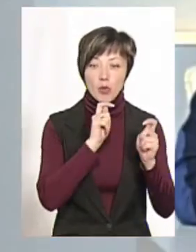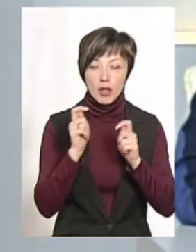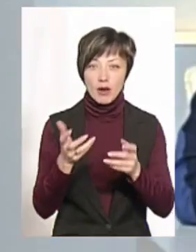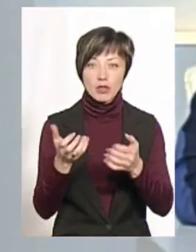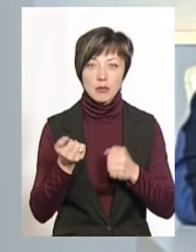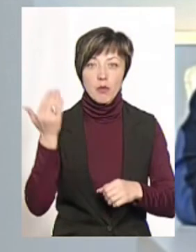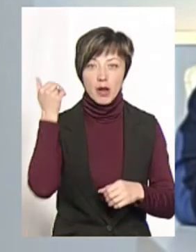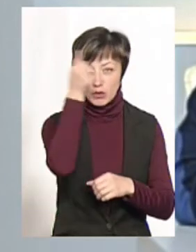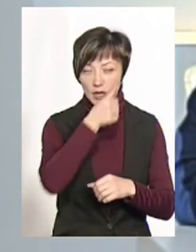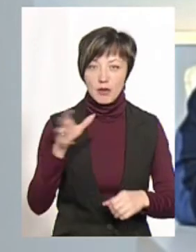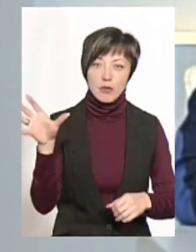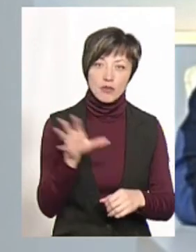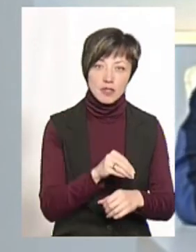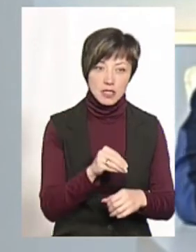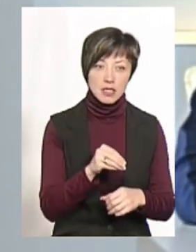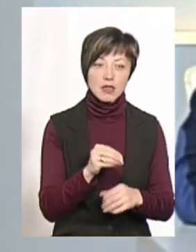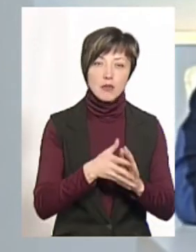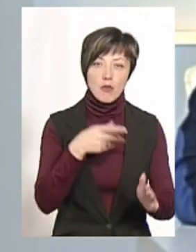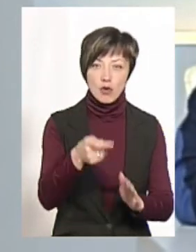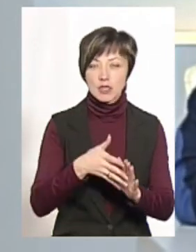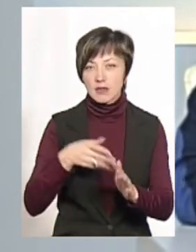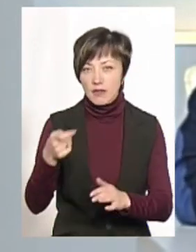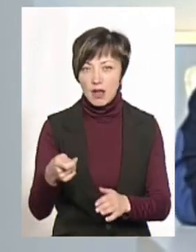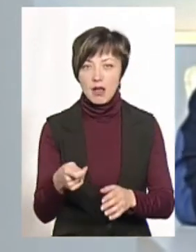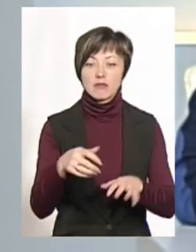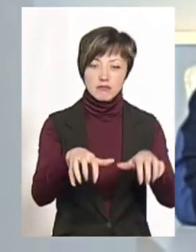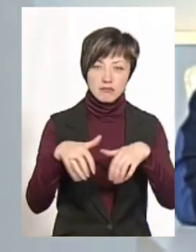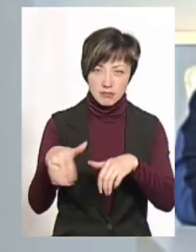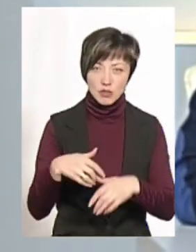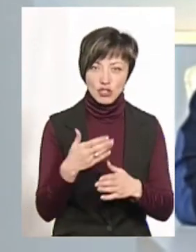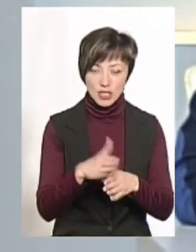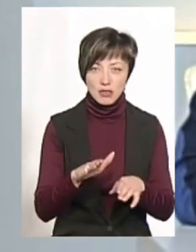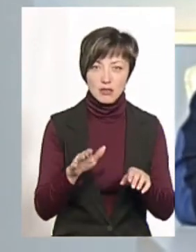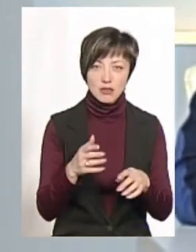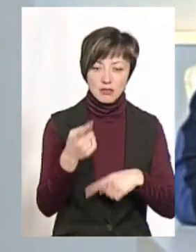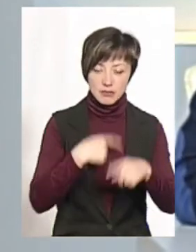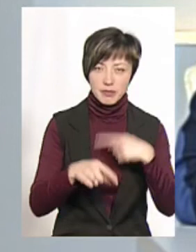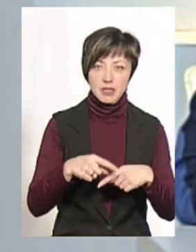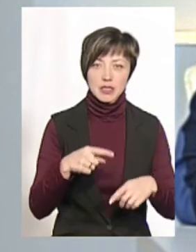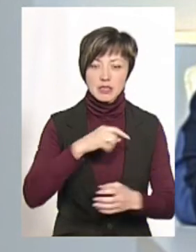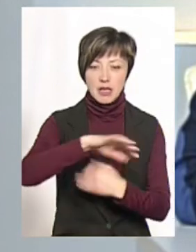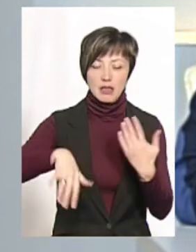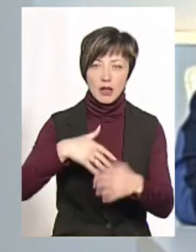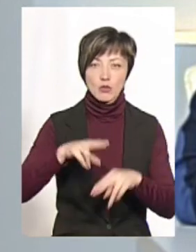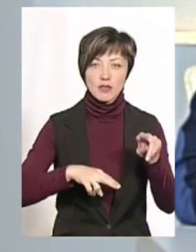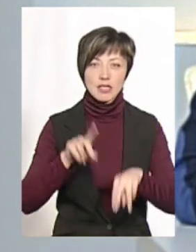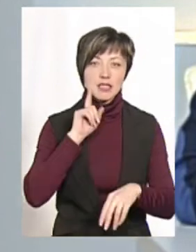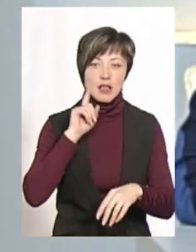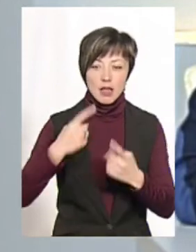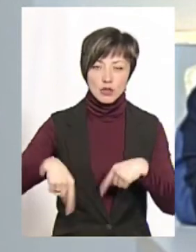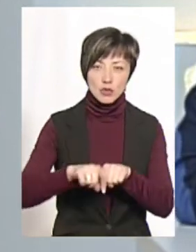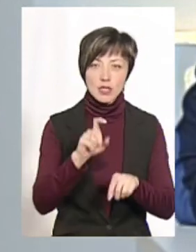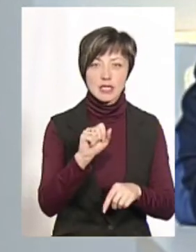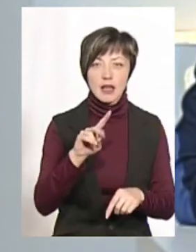попередніх років, ми по всіх пішли в позова, частину ми повідвоювали потенційно скандальних будівництв зелених зон, Залізняка